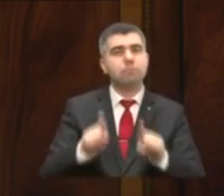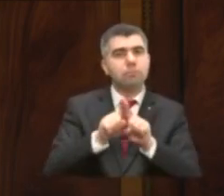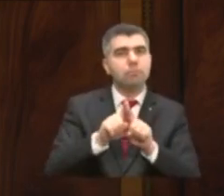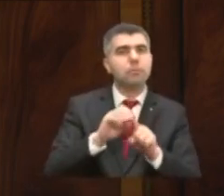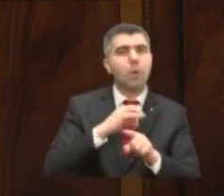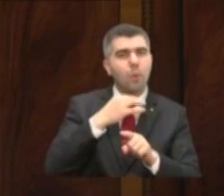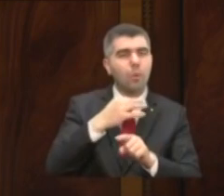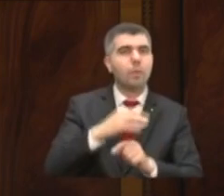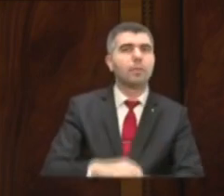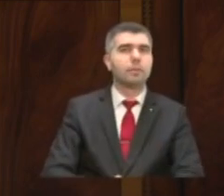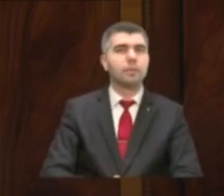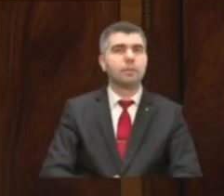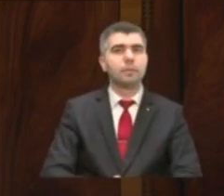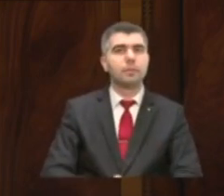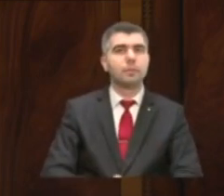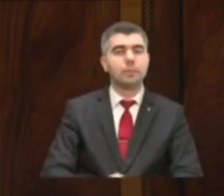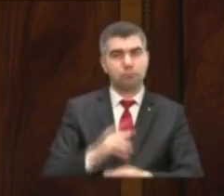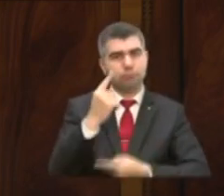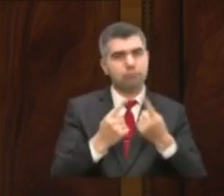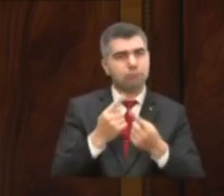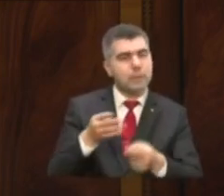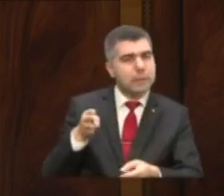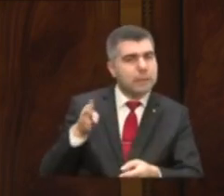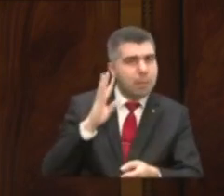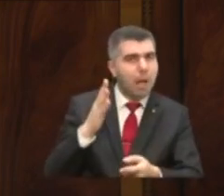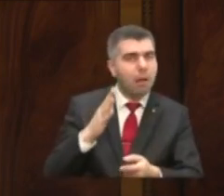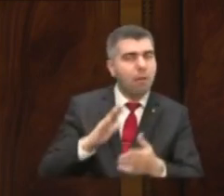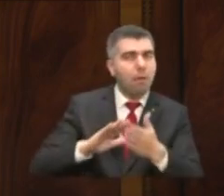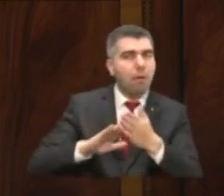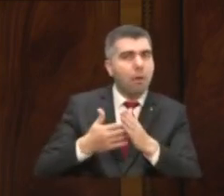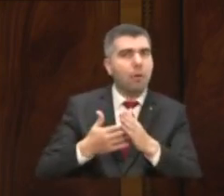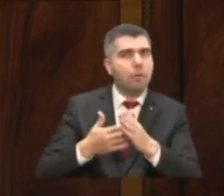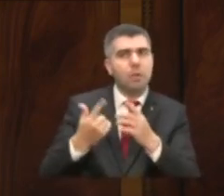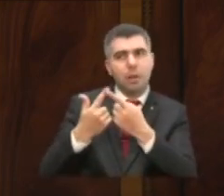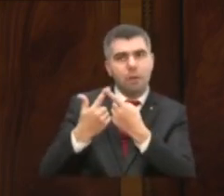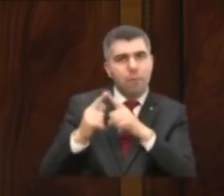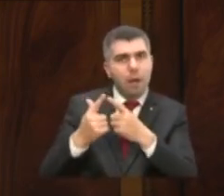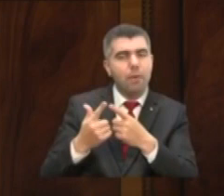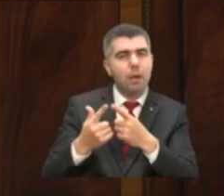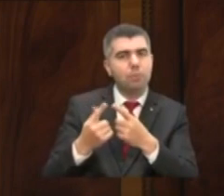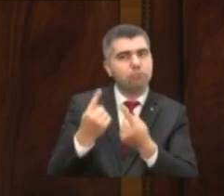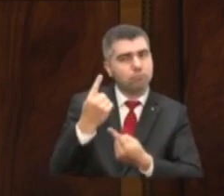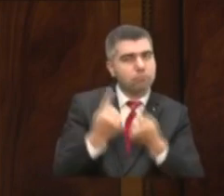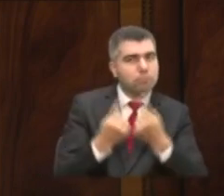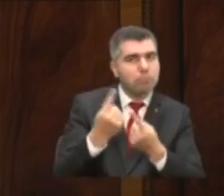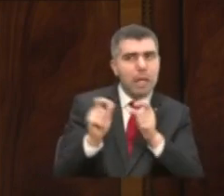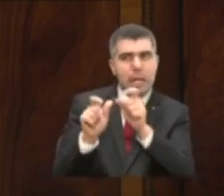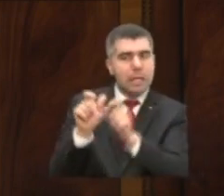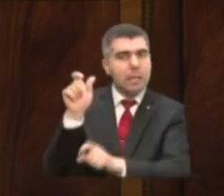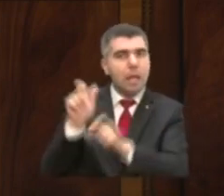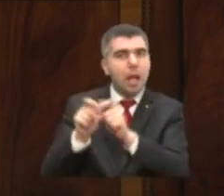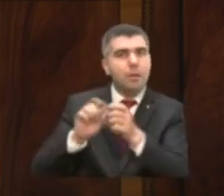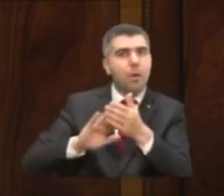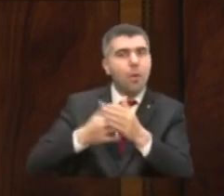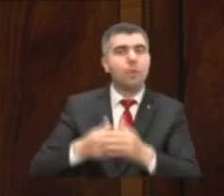ذلك أنا بنقول بأنه نحن ننصت إلى مختلف الملاحظات والانتقادات ديال المواطنات والمواطنين